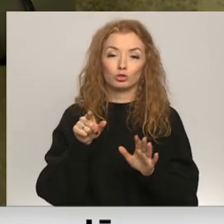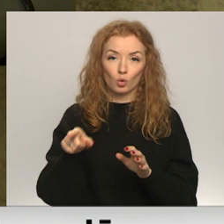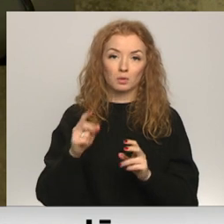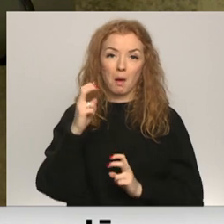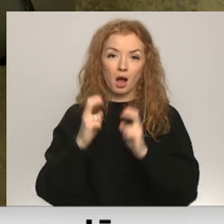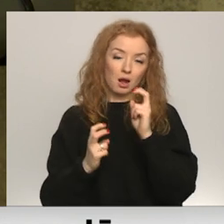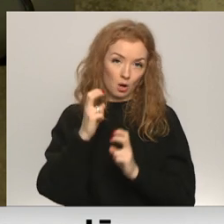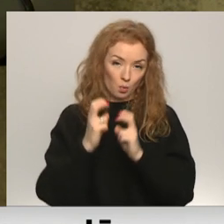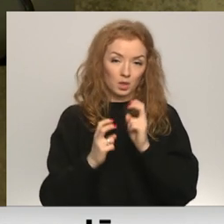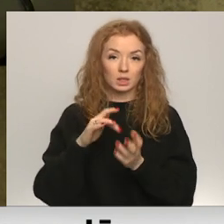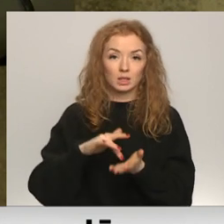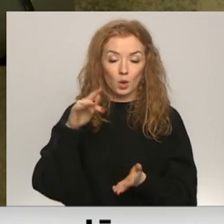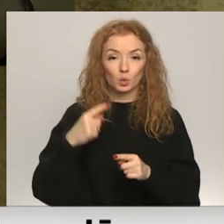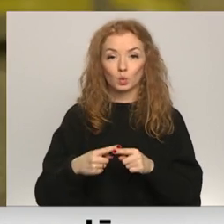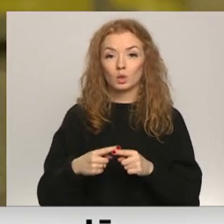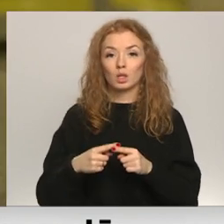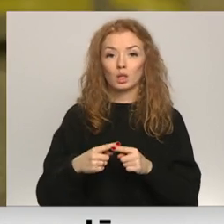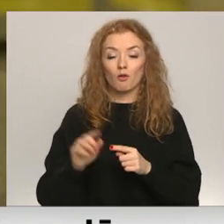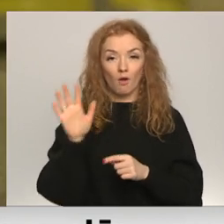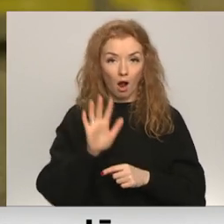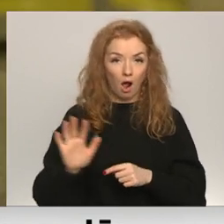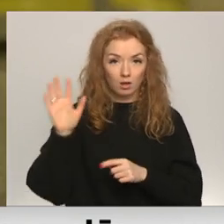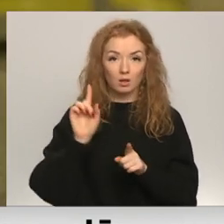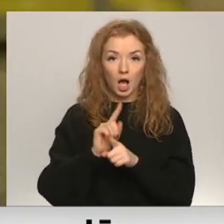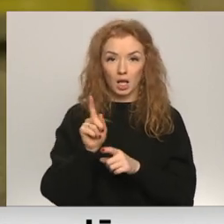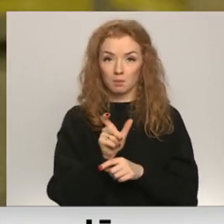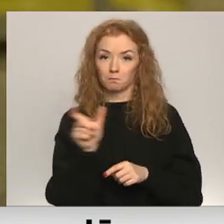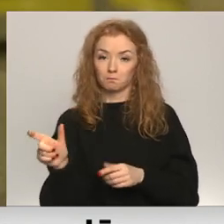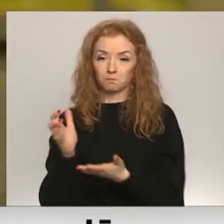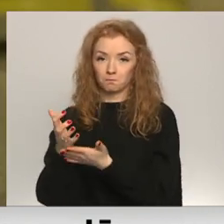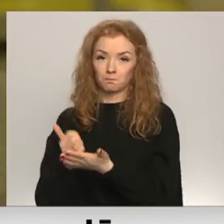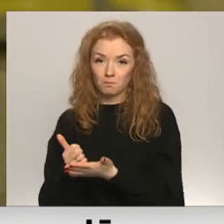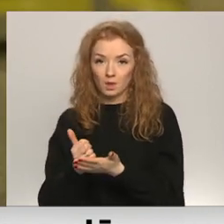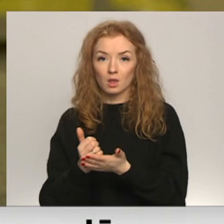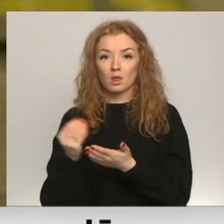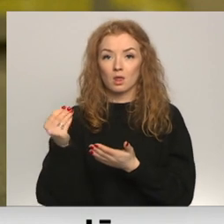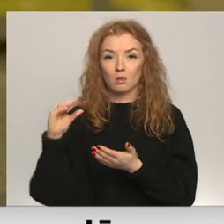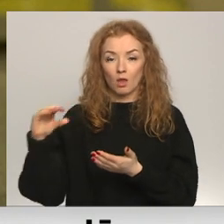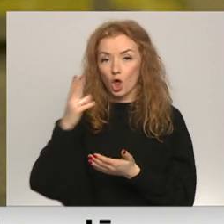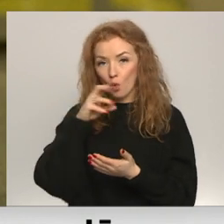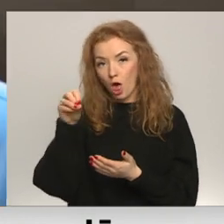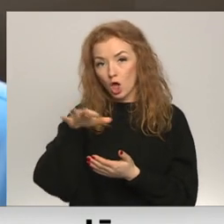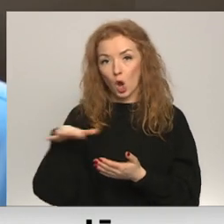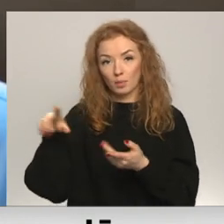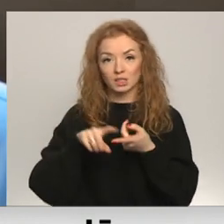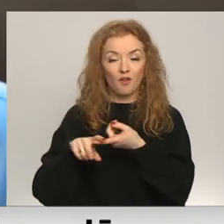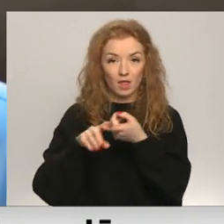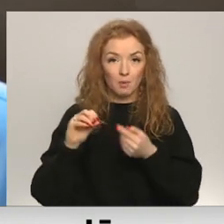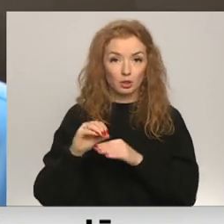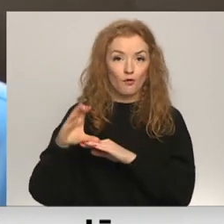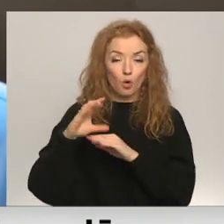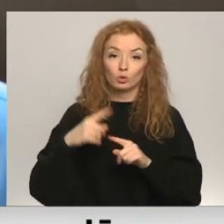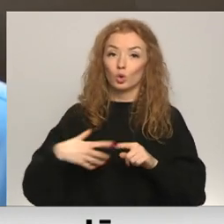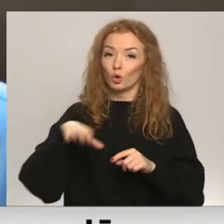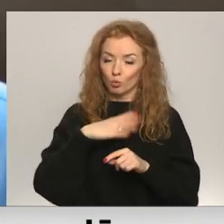pārstrādes centrus. Tomēr valsts arī ir iezīmējusi līdzekļus no Eiropas Savienības fondiem, tiem kurā gadījumā mums